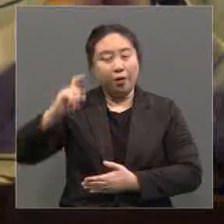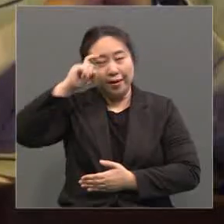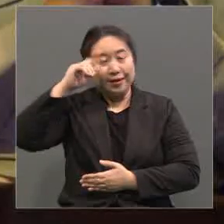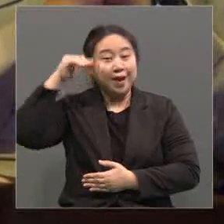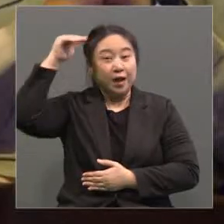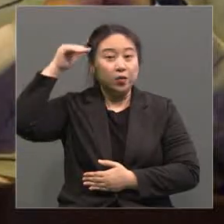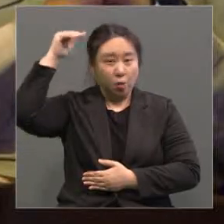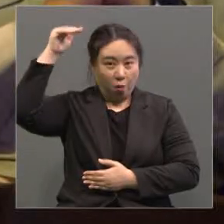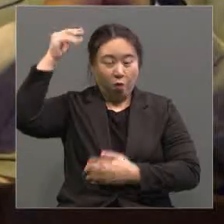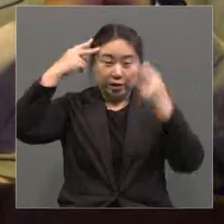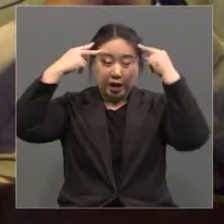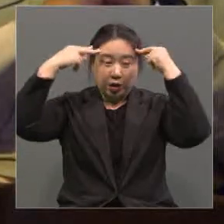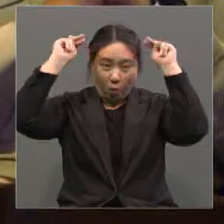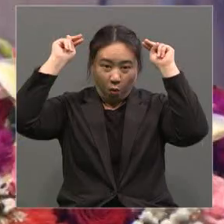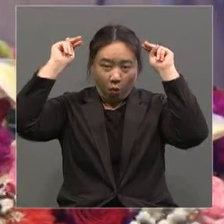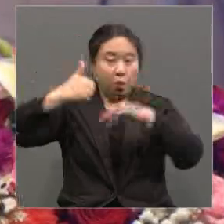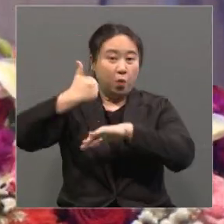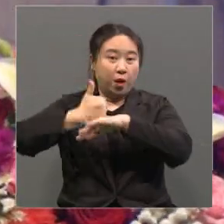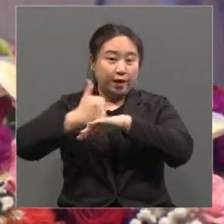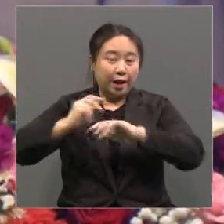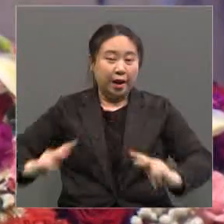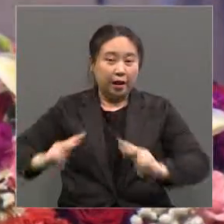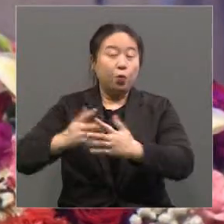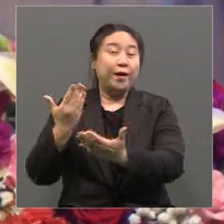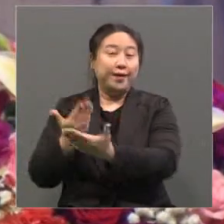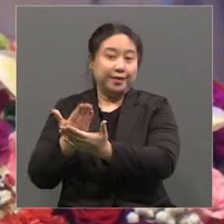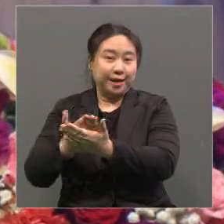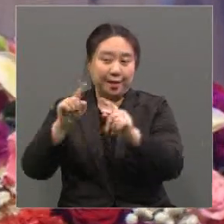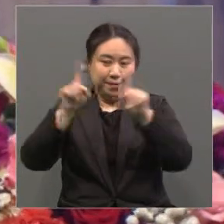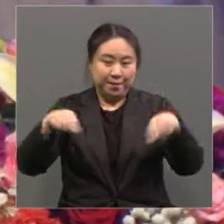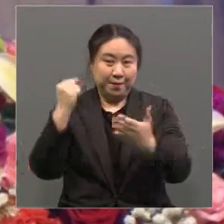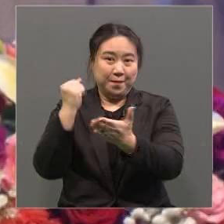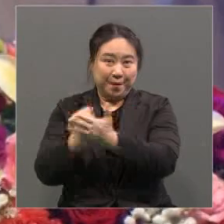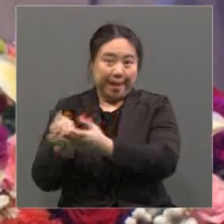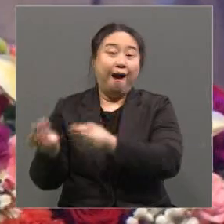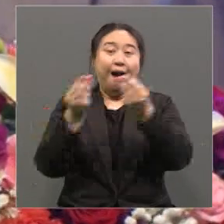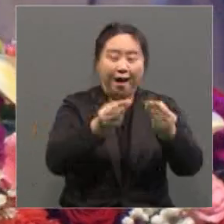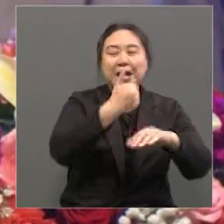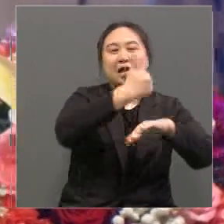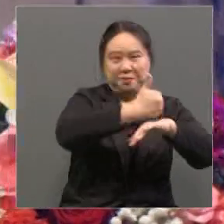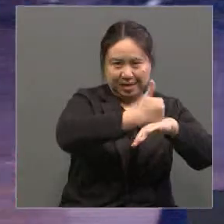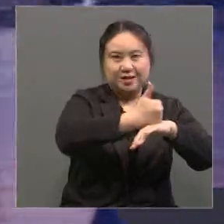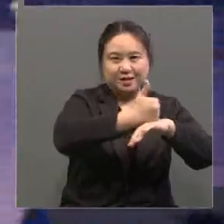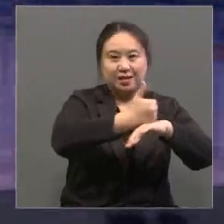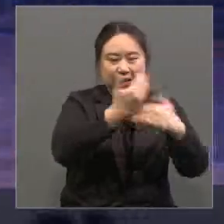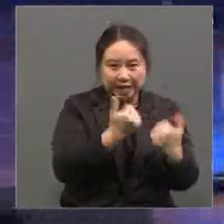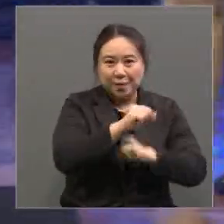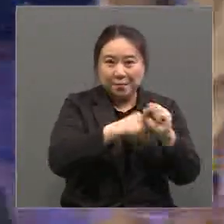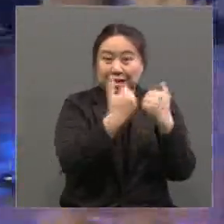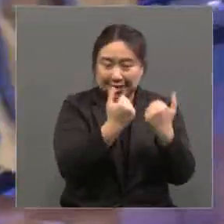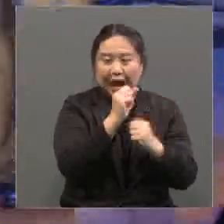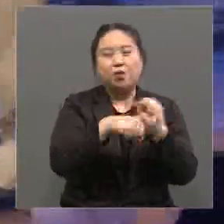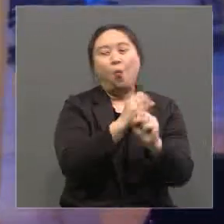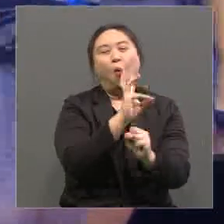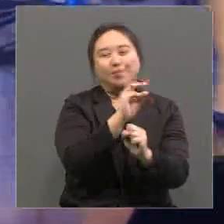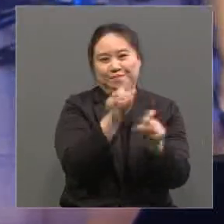ทวีสินนายกรัฐมนตรีและรัฐมนตรีว่าการกระทรวงการคลังให้กับอธิบดีกรมประชาสัมพันธ์ซึ่งเกษียณอายุราชการด้ว